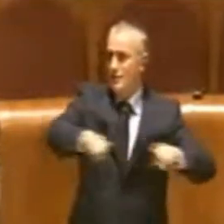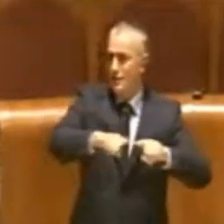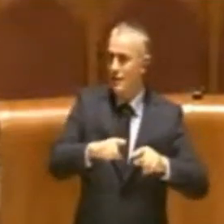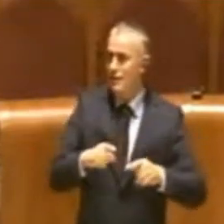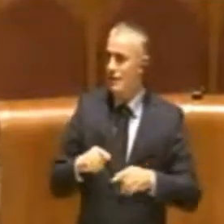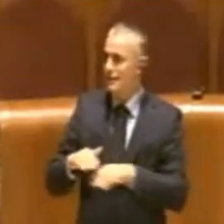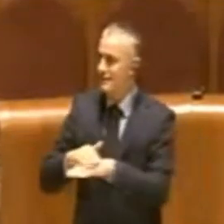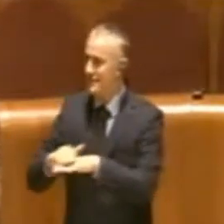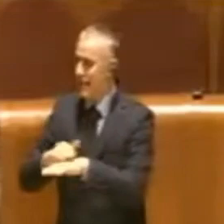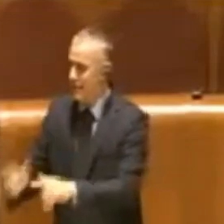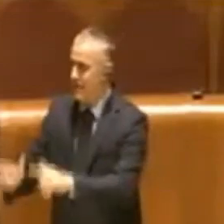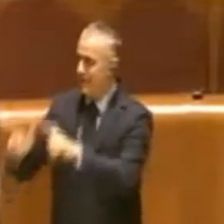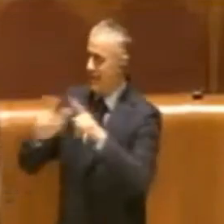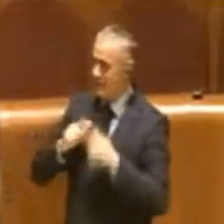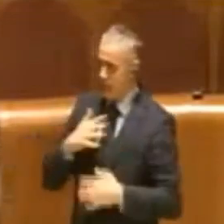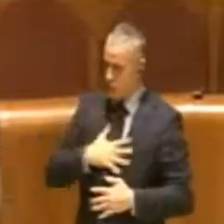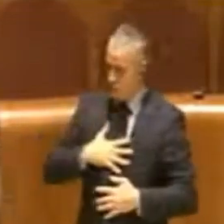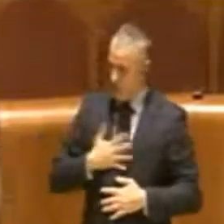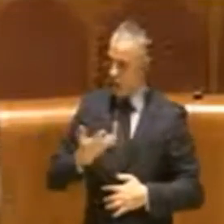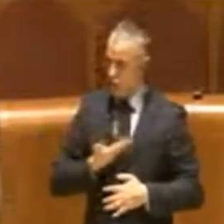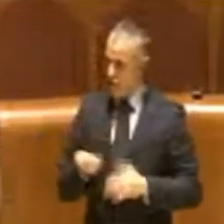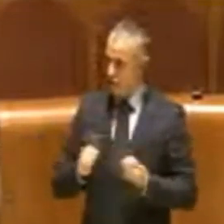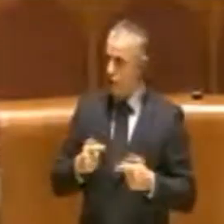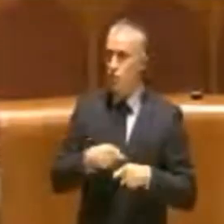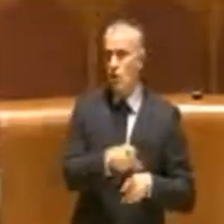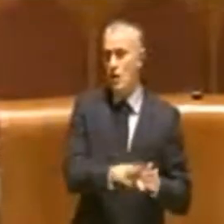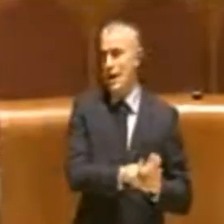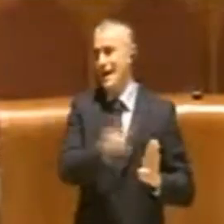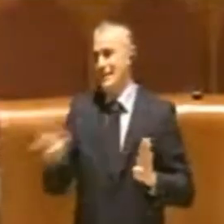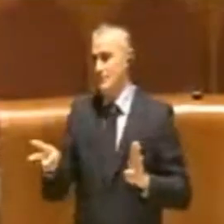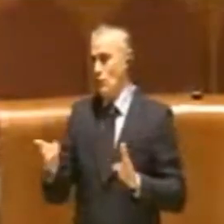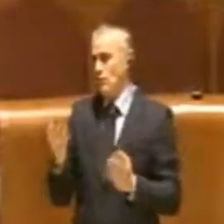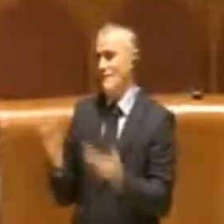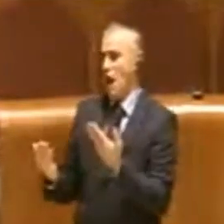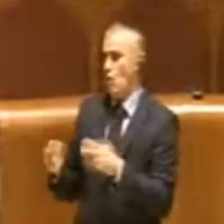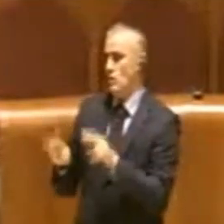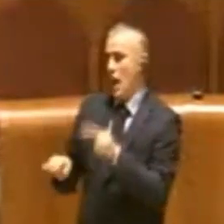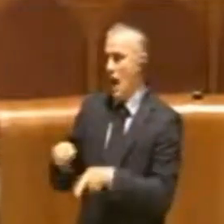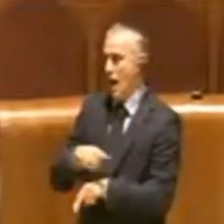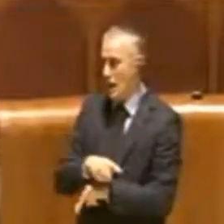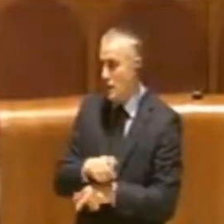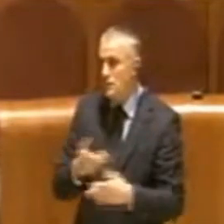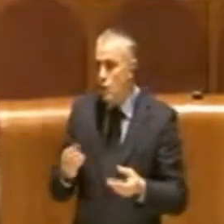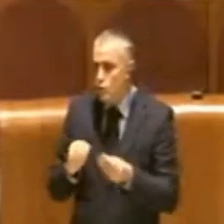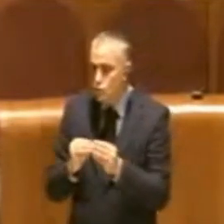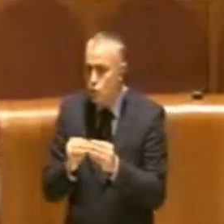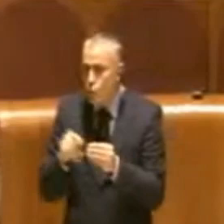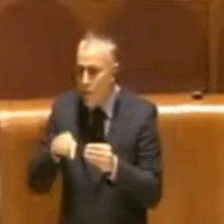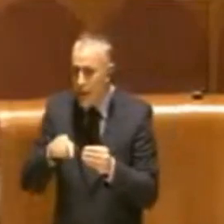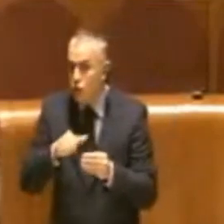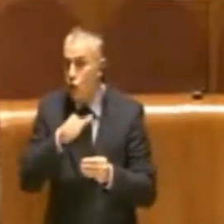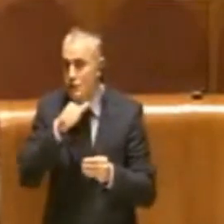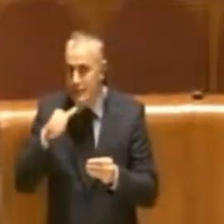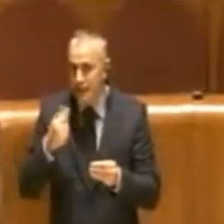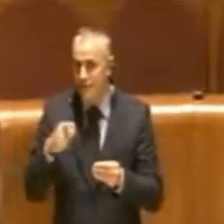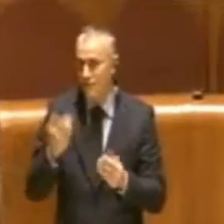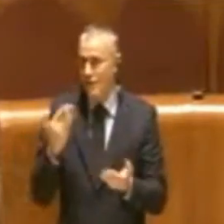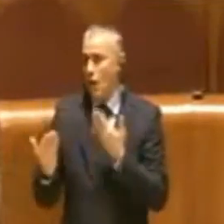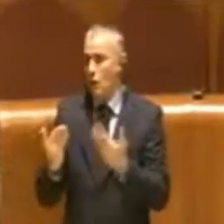ai servizi di Roma Capitale. È uno strumento necessario per migliorare la qualità dei servizi, quindi feedback non si